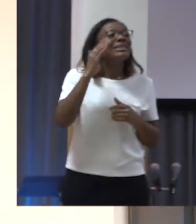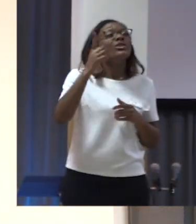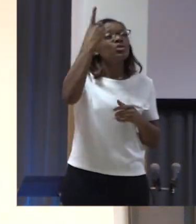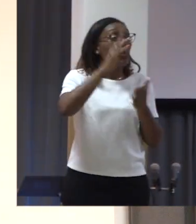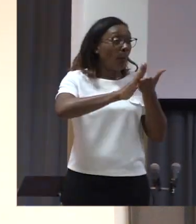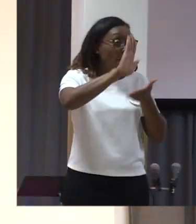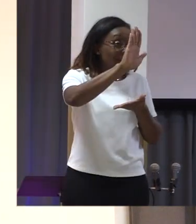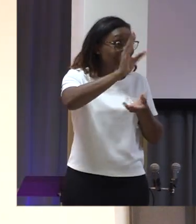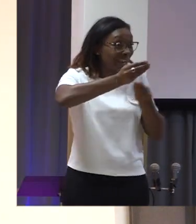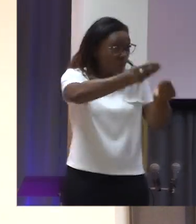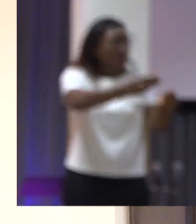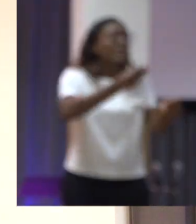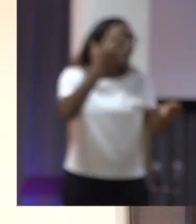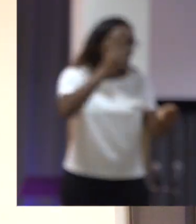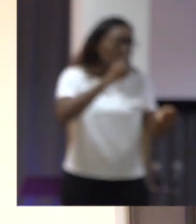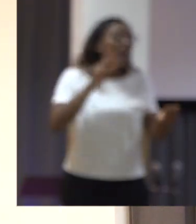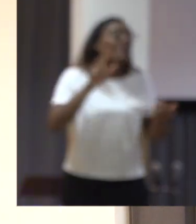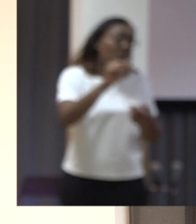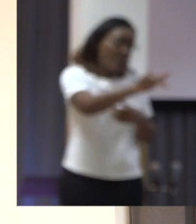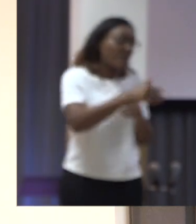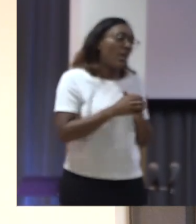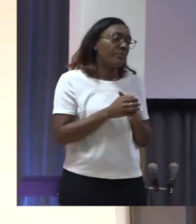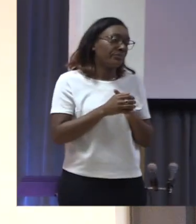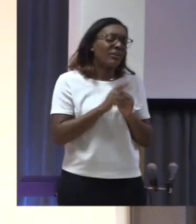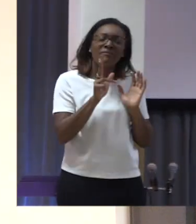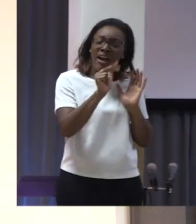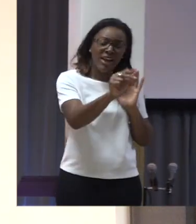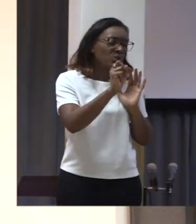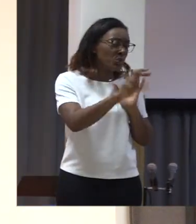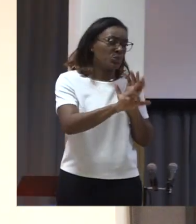vie, elle s'accomplira. Peu à peu,